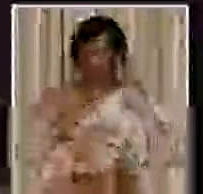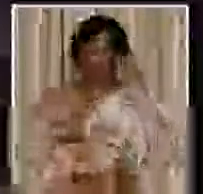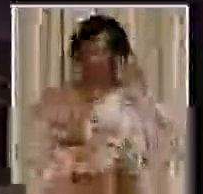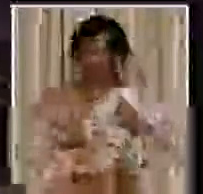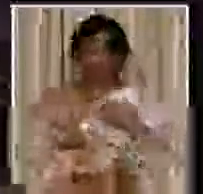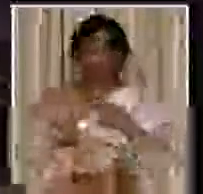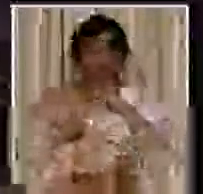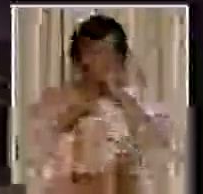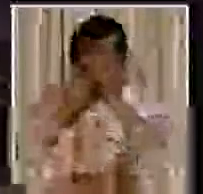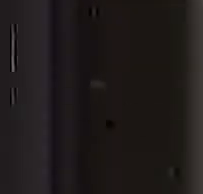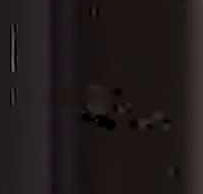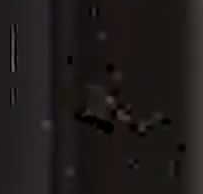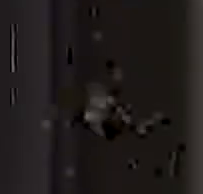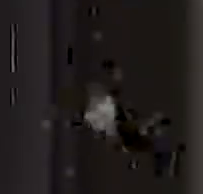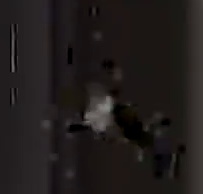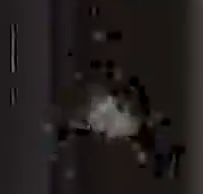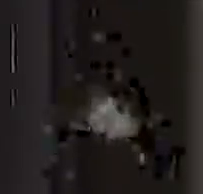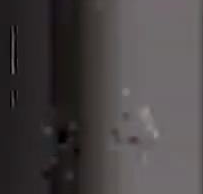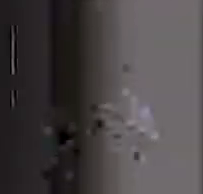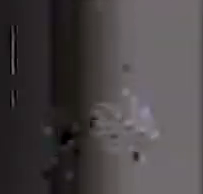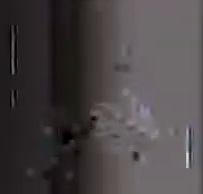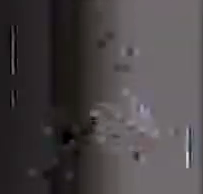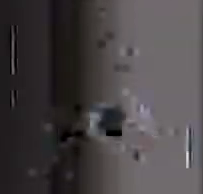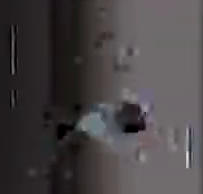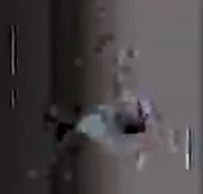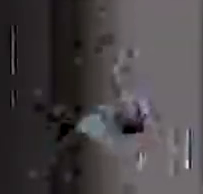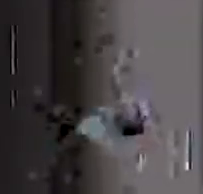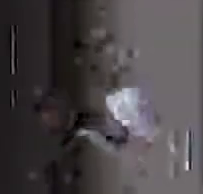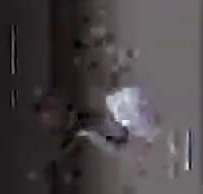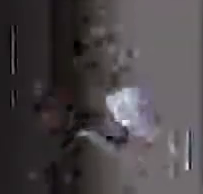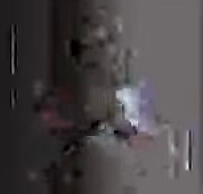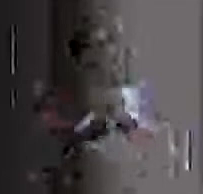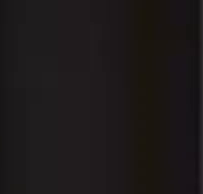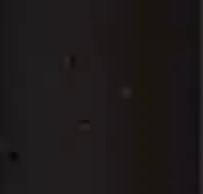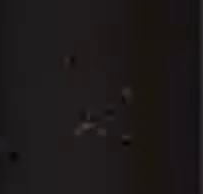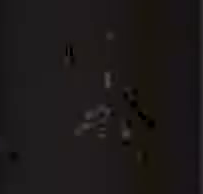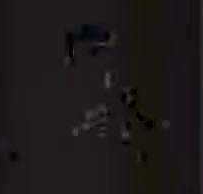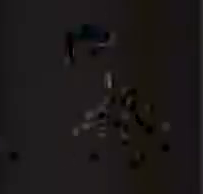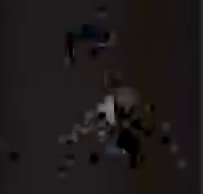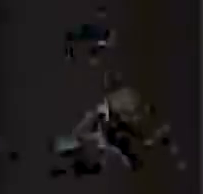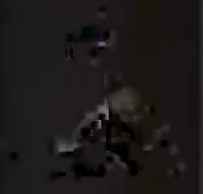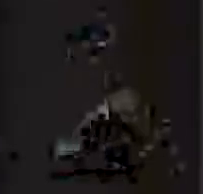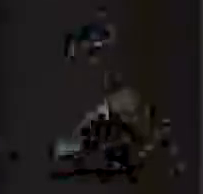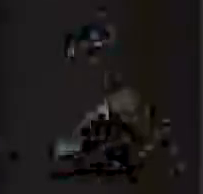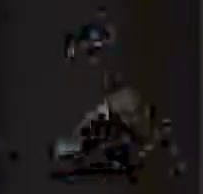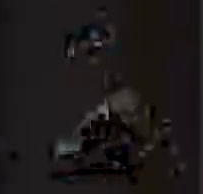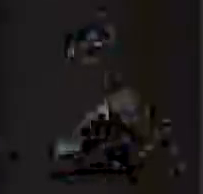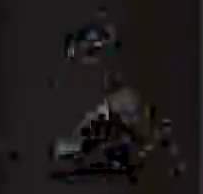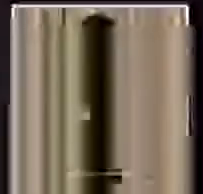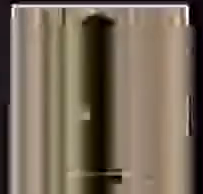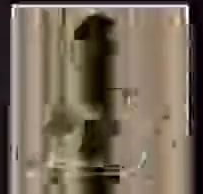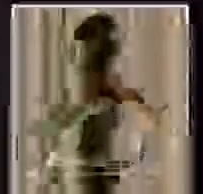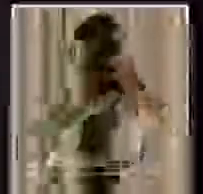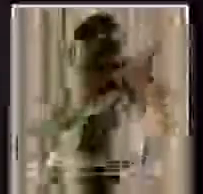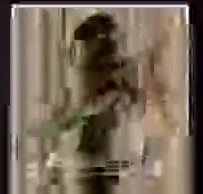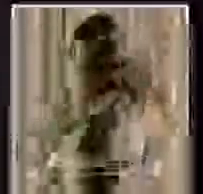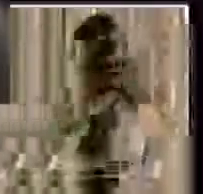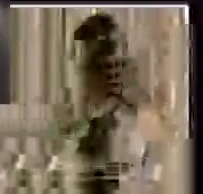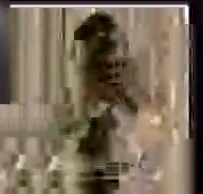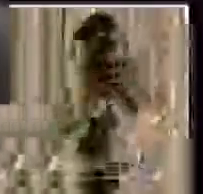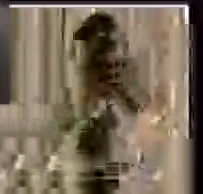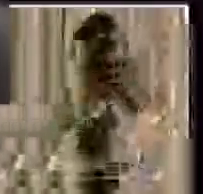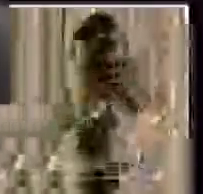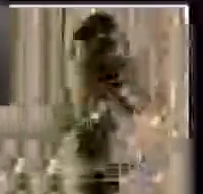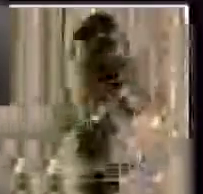නිසා මම මුල ඉඳලා මේ ව්‍යාප්තිය සම්බන්ධයෙන් මේ සභාවට දැනුම් දෙන්න මොකද මේ උඩ